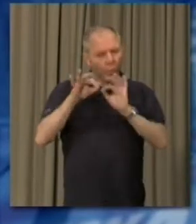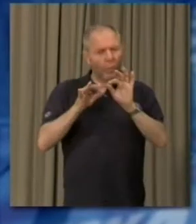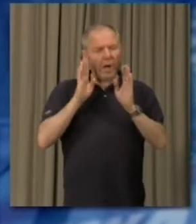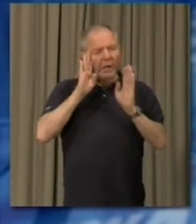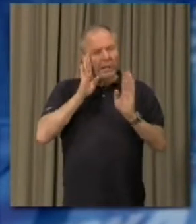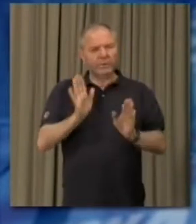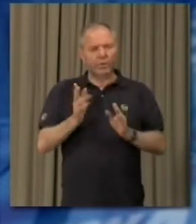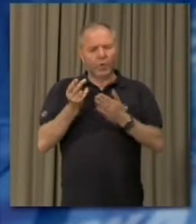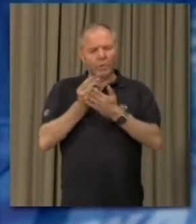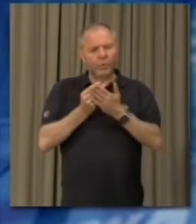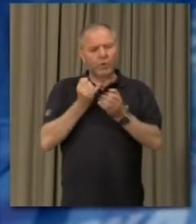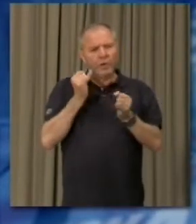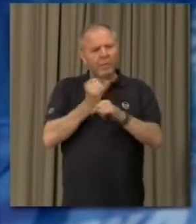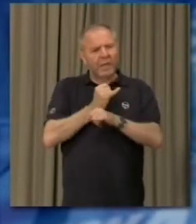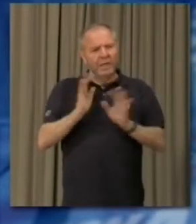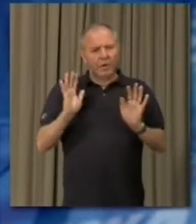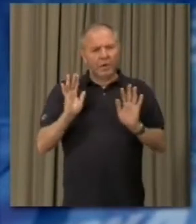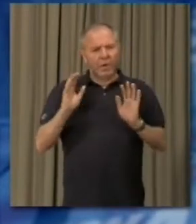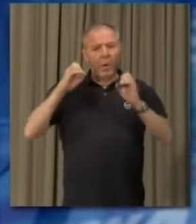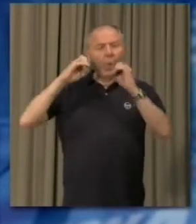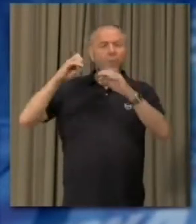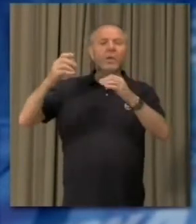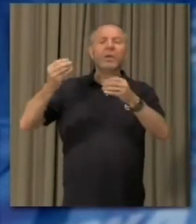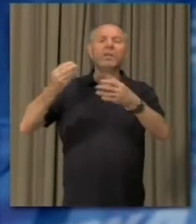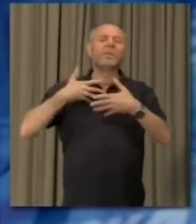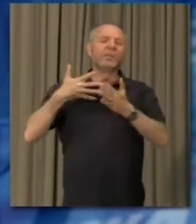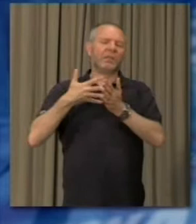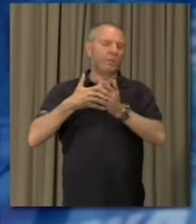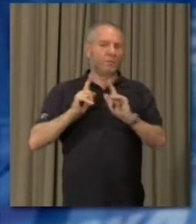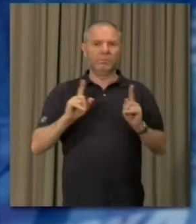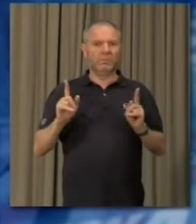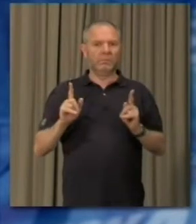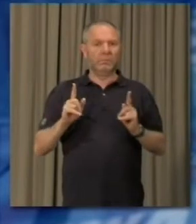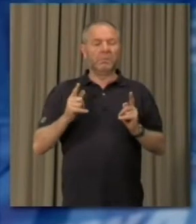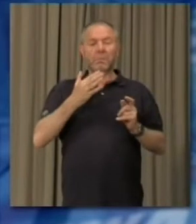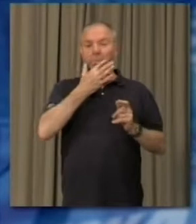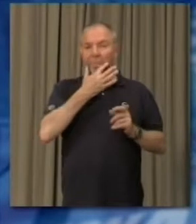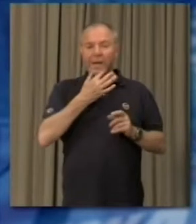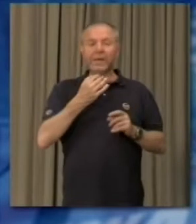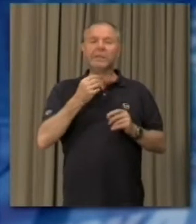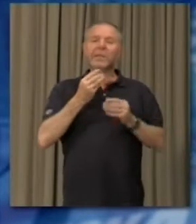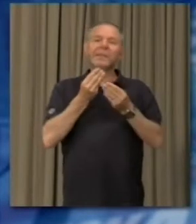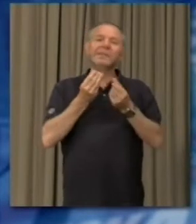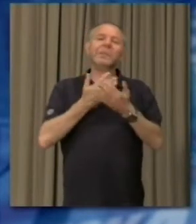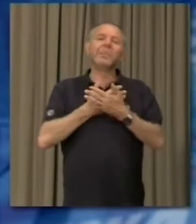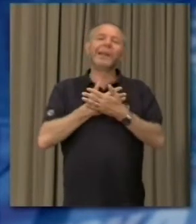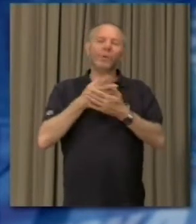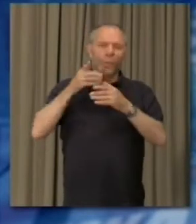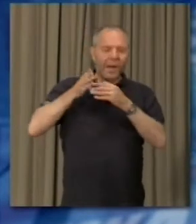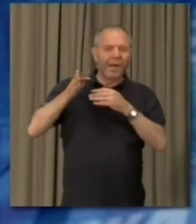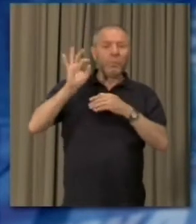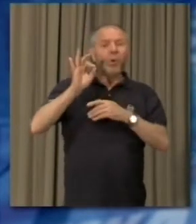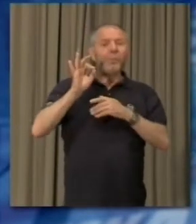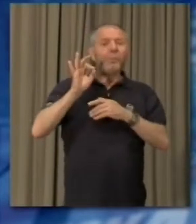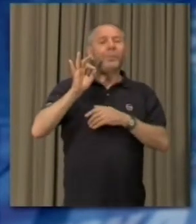nella progettazione affinché l'illuminazione non abbia un potere impattante. La bellezza e la spiritualità del mondo caro ad Antonio